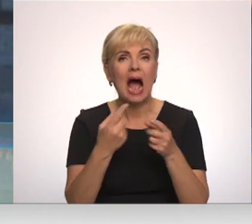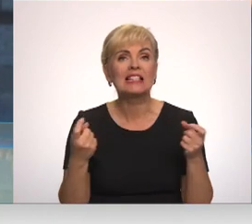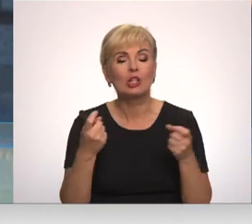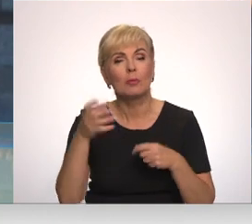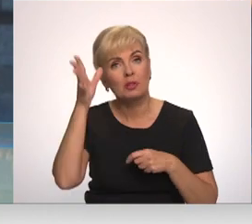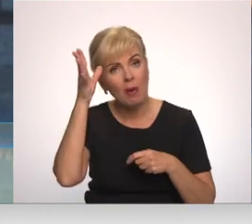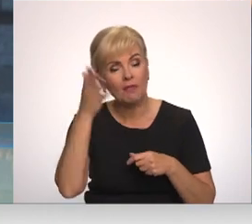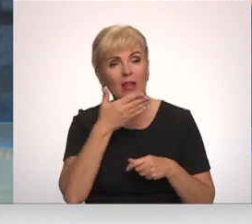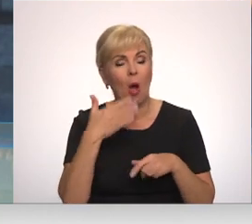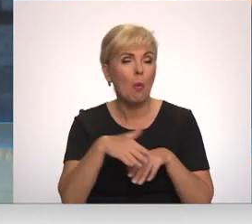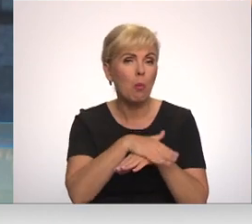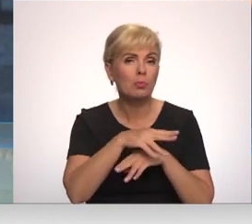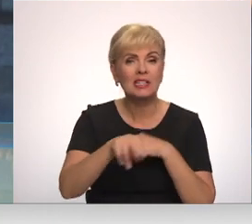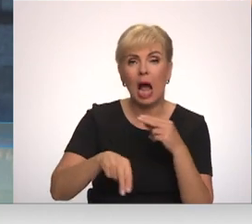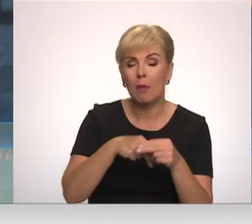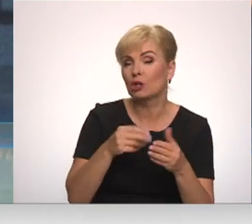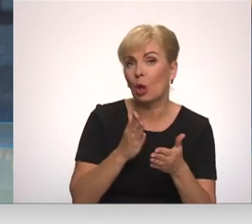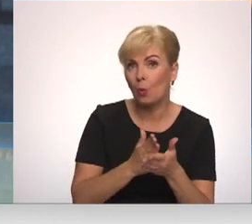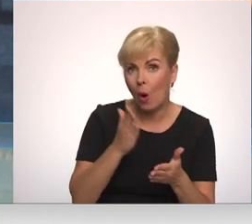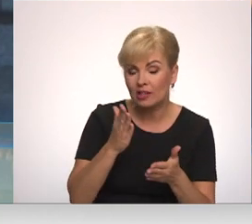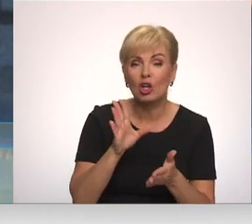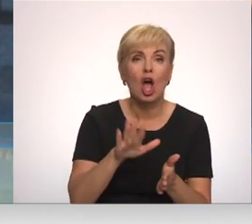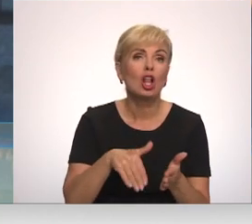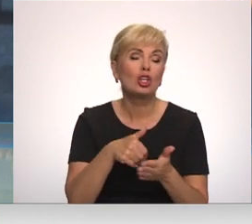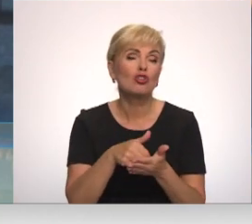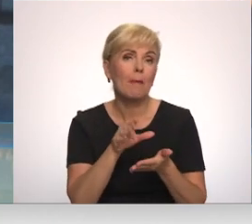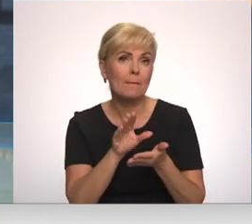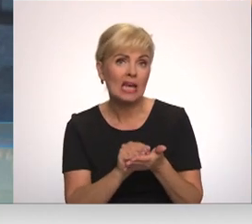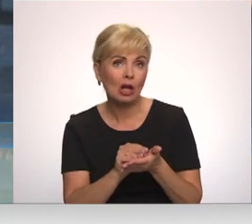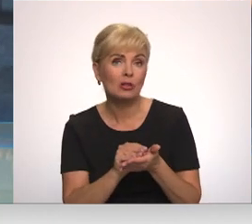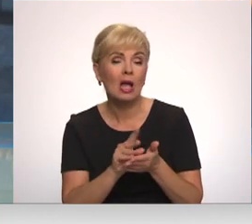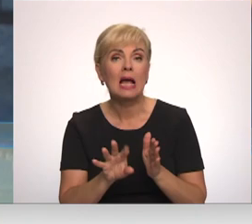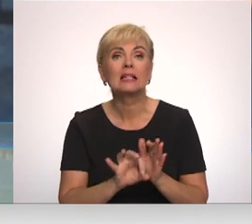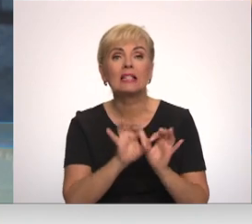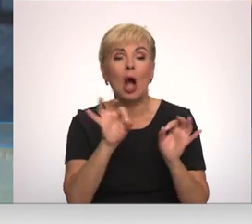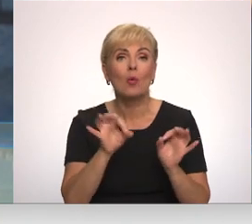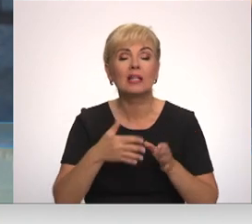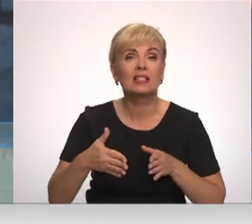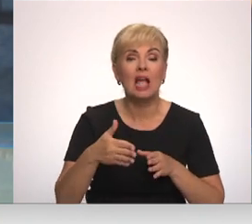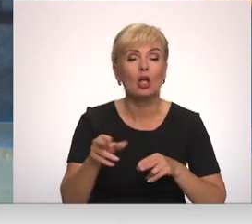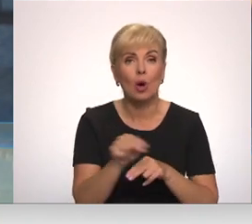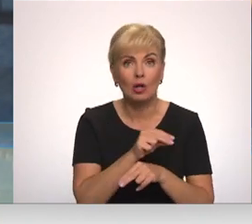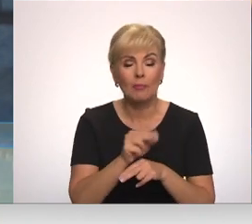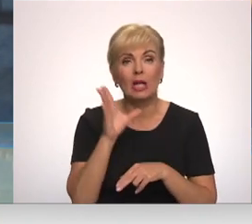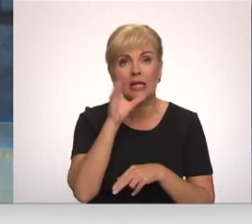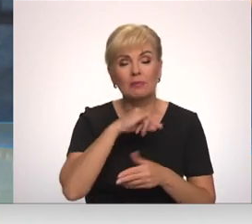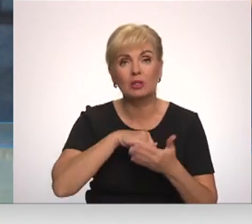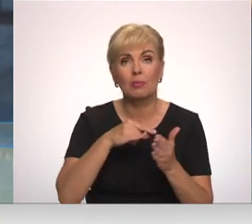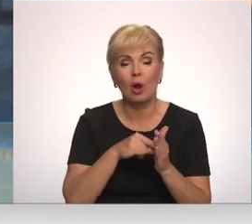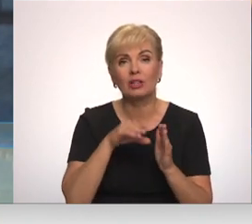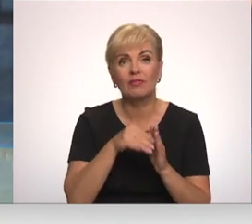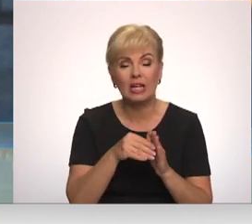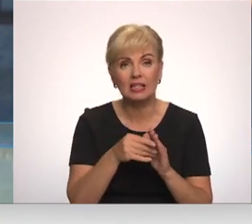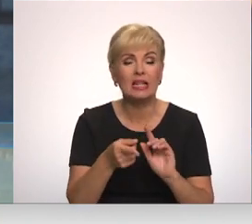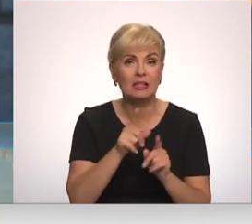notikusi publiskā apspriešana. Diemžēl līdzšinējā pieredze liecina, ka sākoties ceļu remontiem, iespēja projektā viest izmaiņas ir